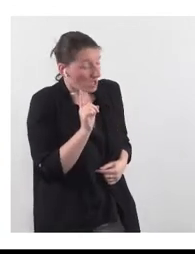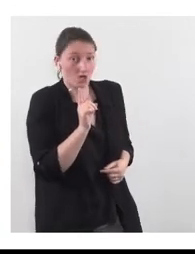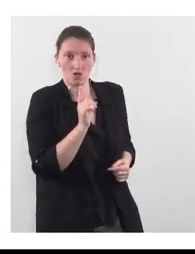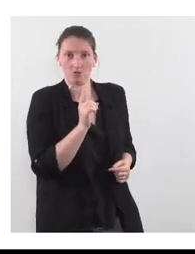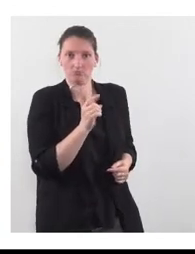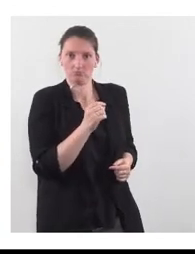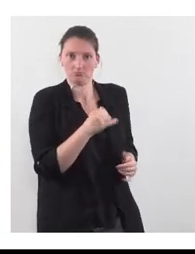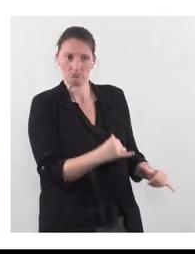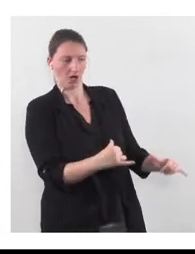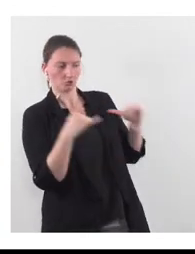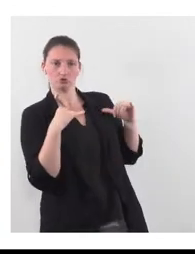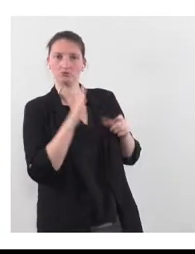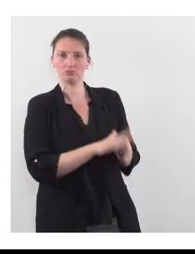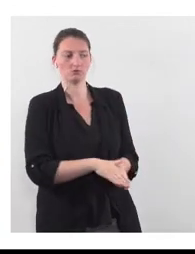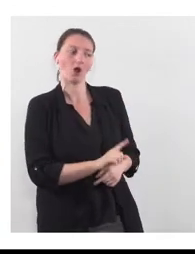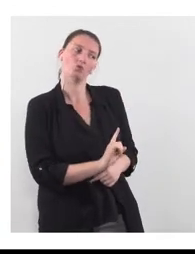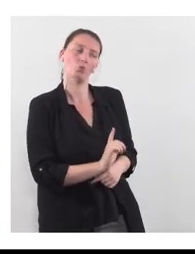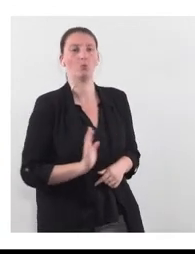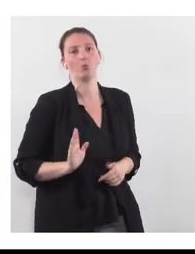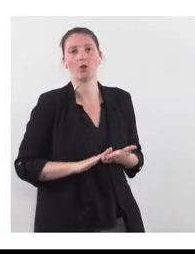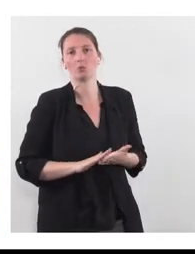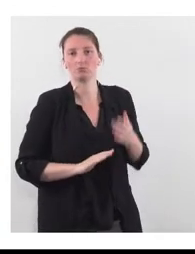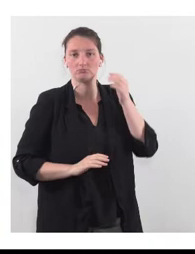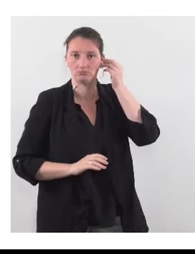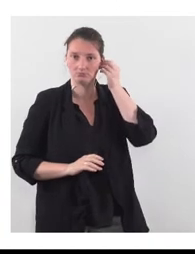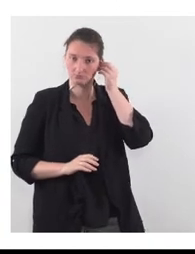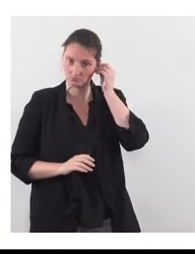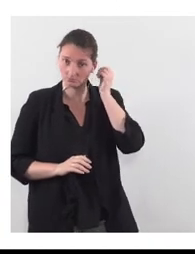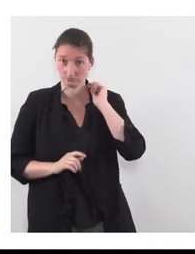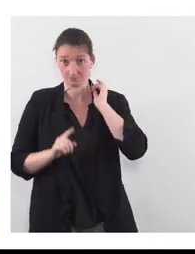de discrimination. Mais le juge